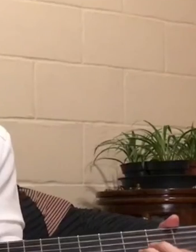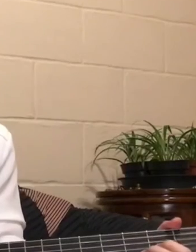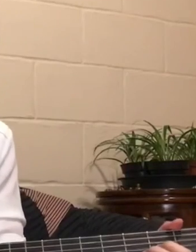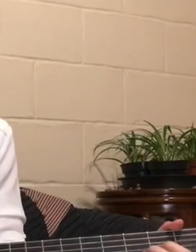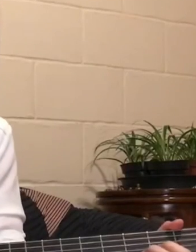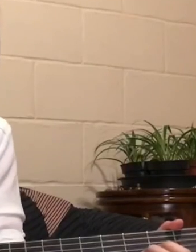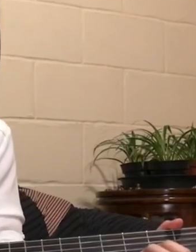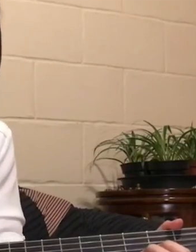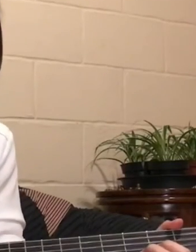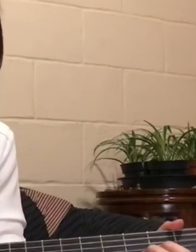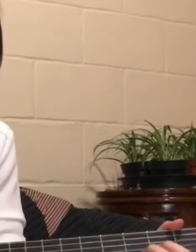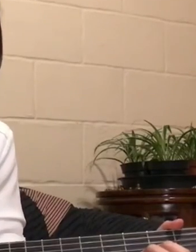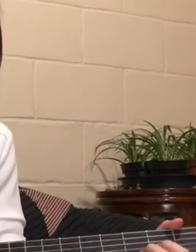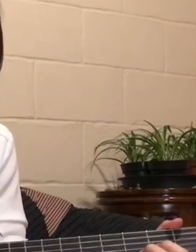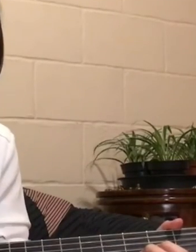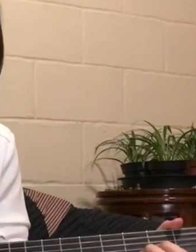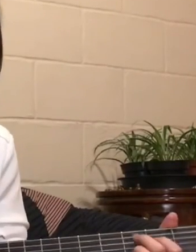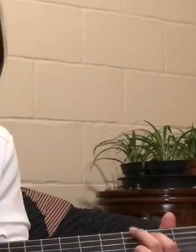izinkan aku merasa,